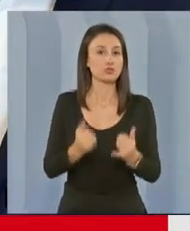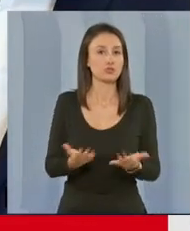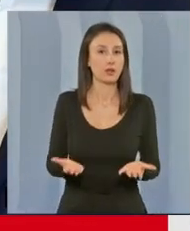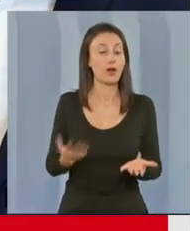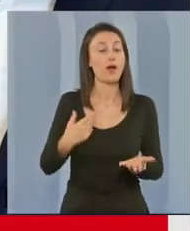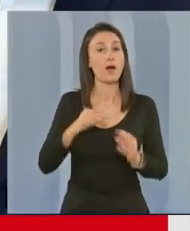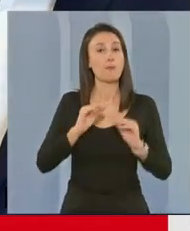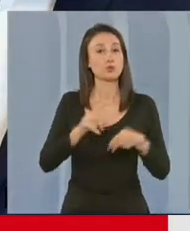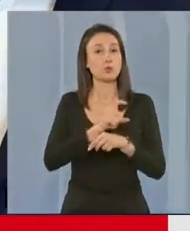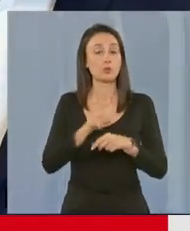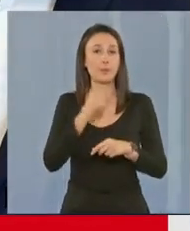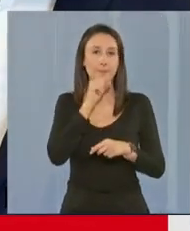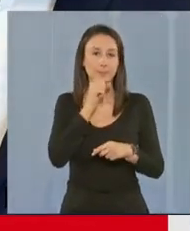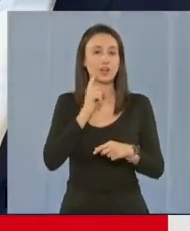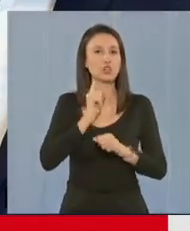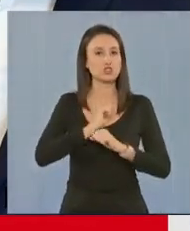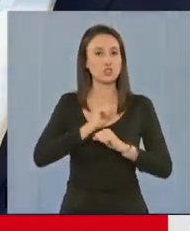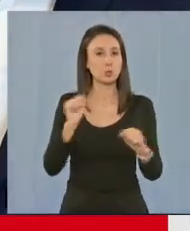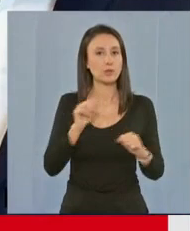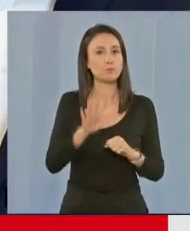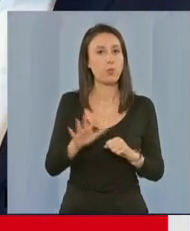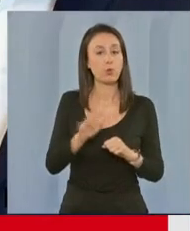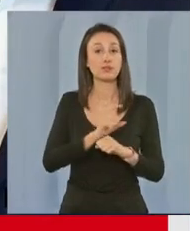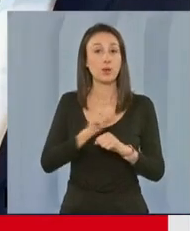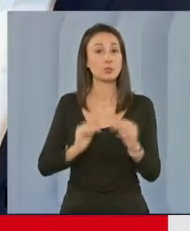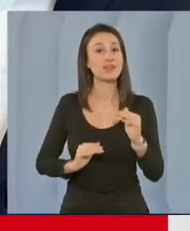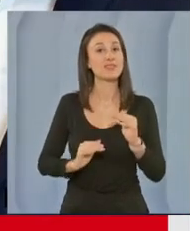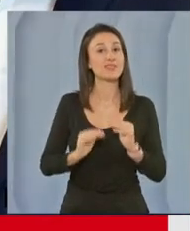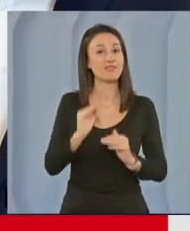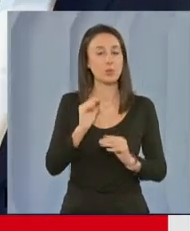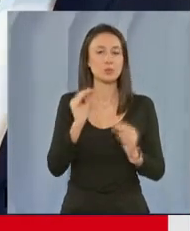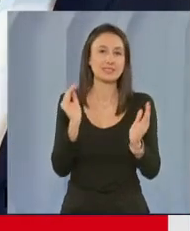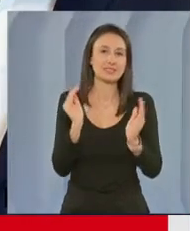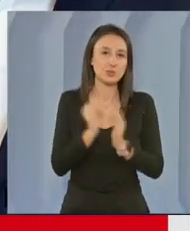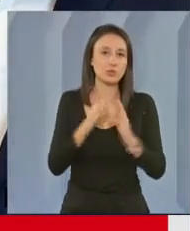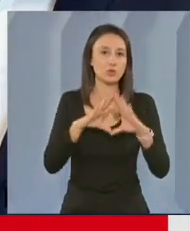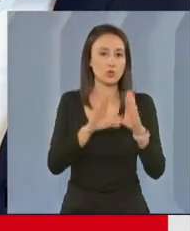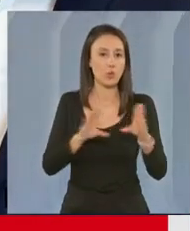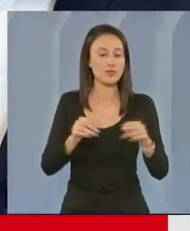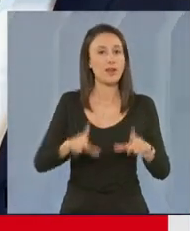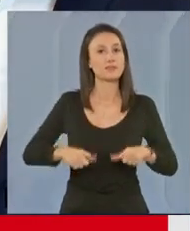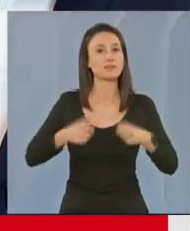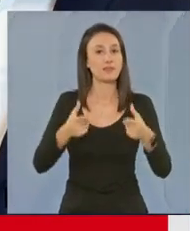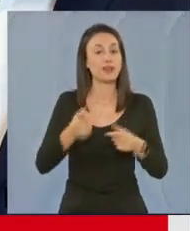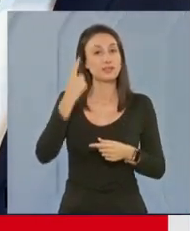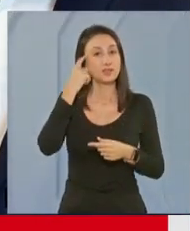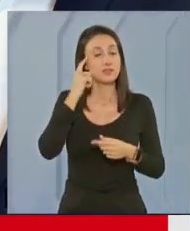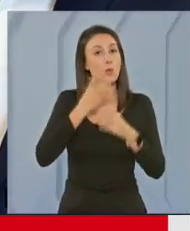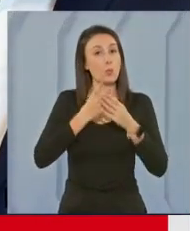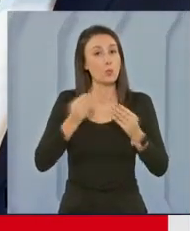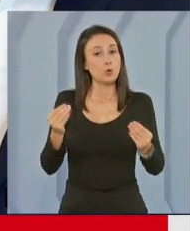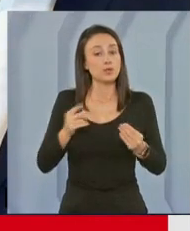am ajuns aici din cauza îmbătrânirii accentuate a populației și din cauza nivelului de trai foarte scăzut din România. Gândiți-vă că foarte mulți